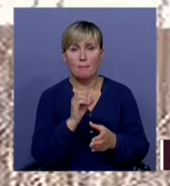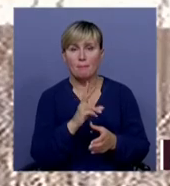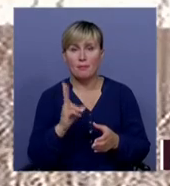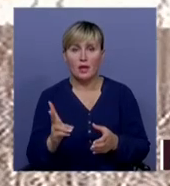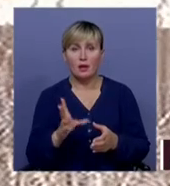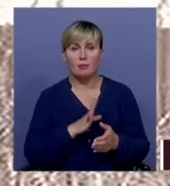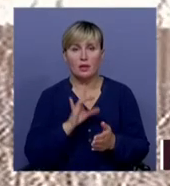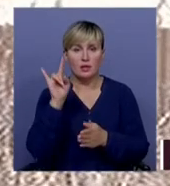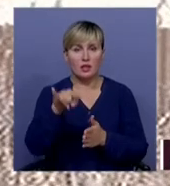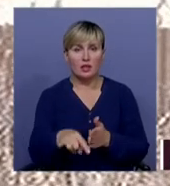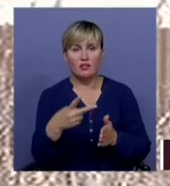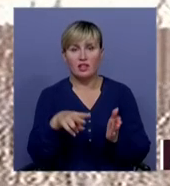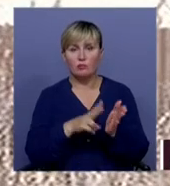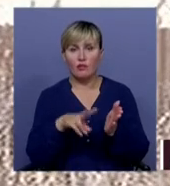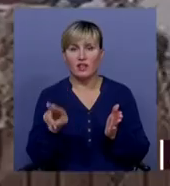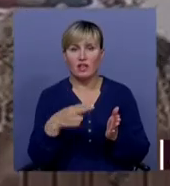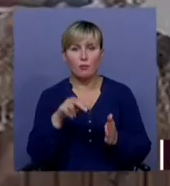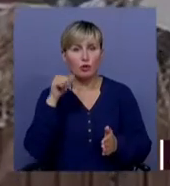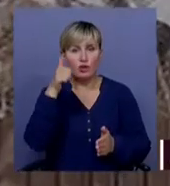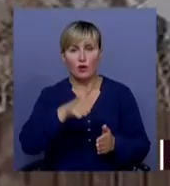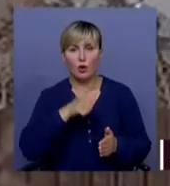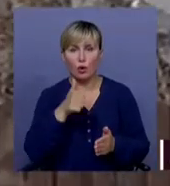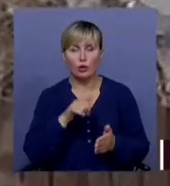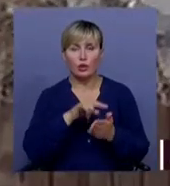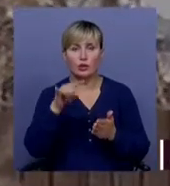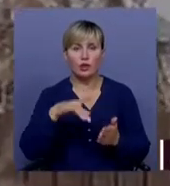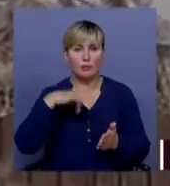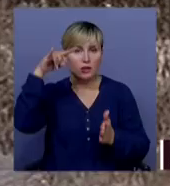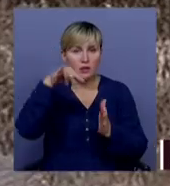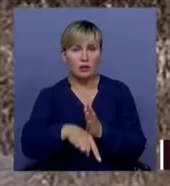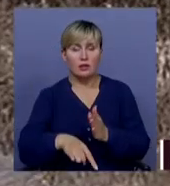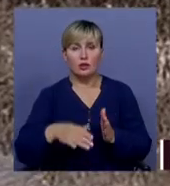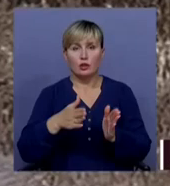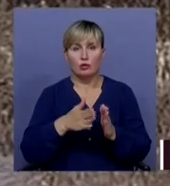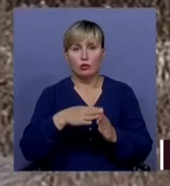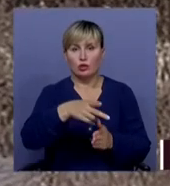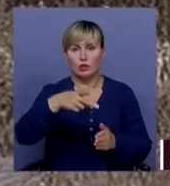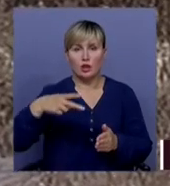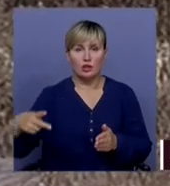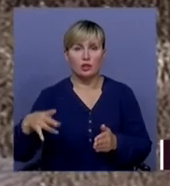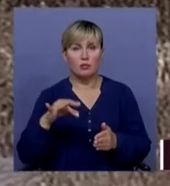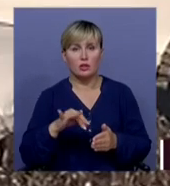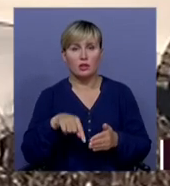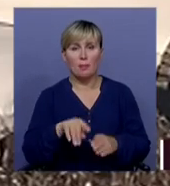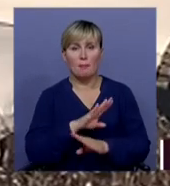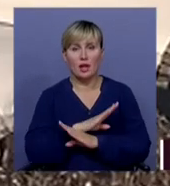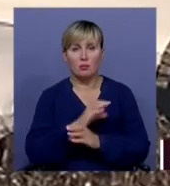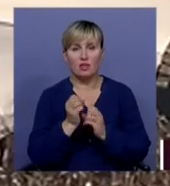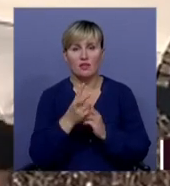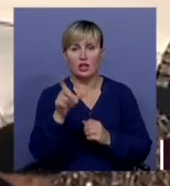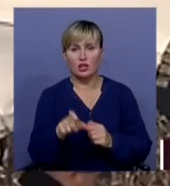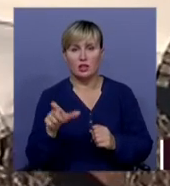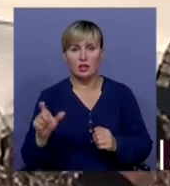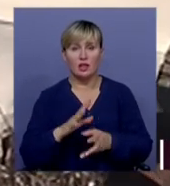потерпел крушение 27 декабря прошлого года. Лайнер столкнулся с двухэтажным жилым строением. В результате трагедии погибли 12